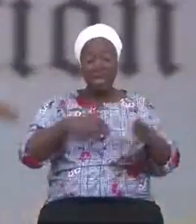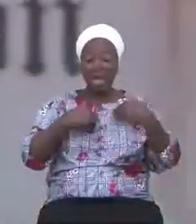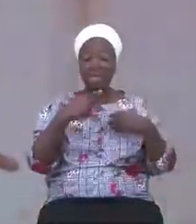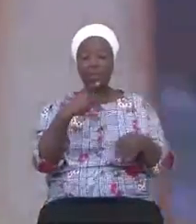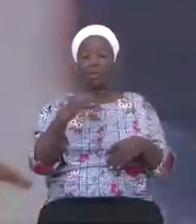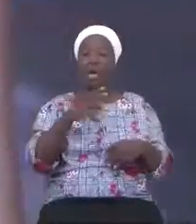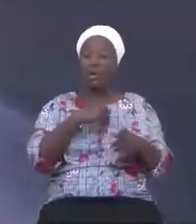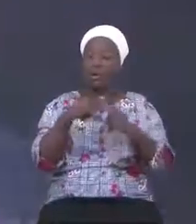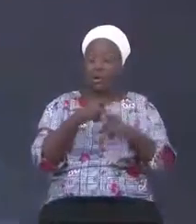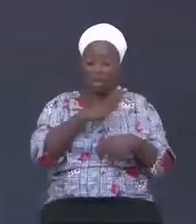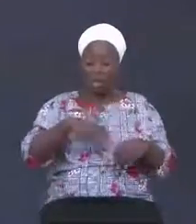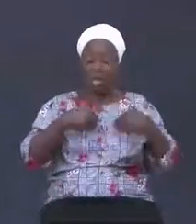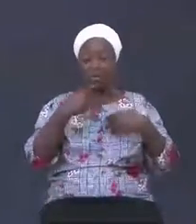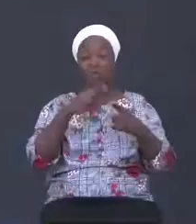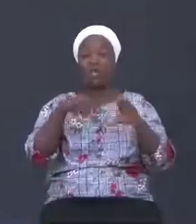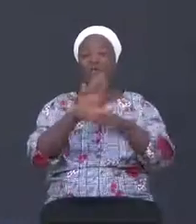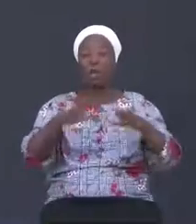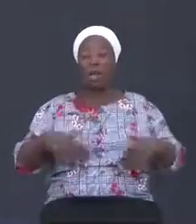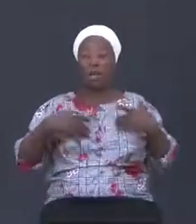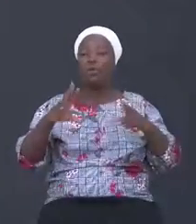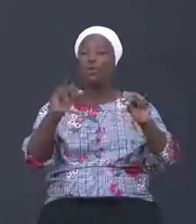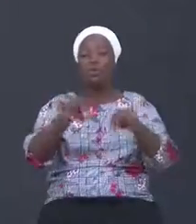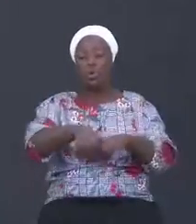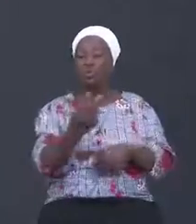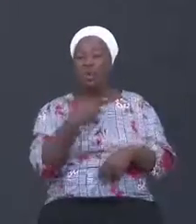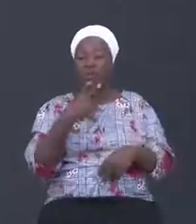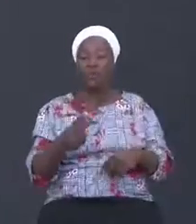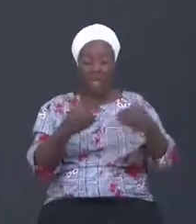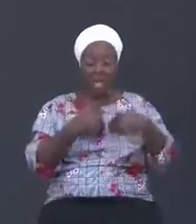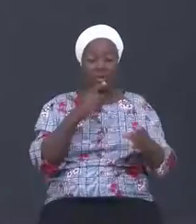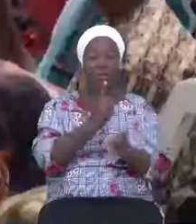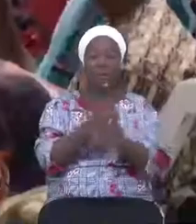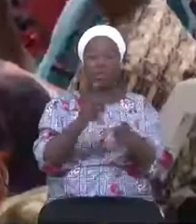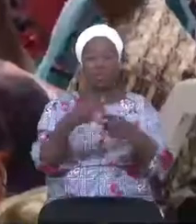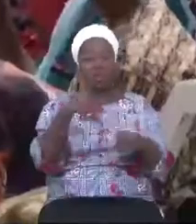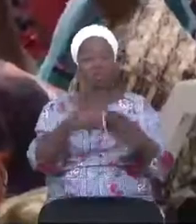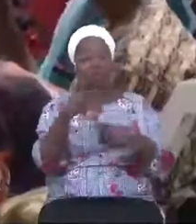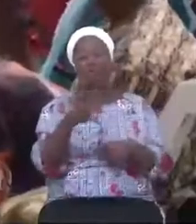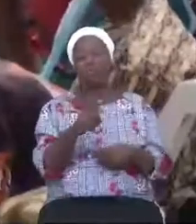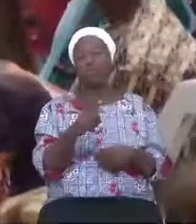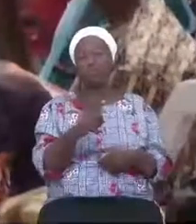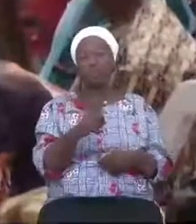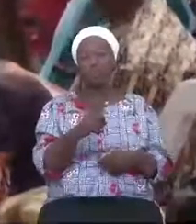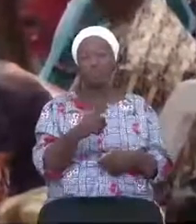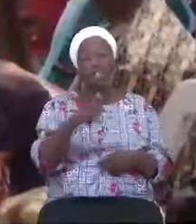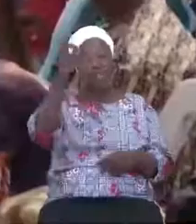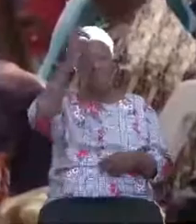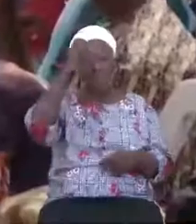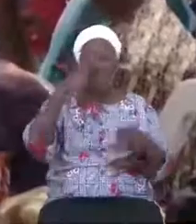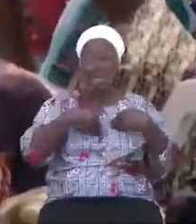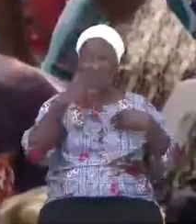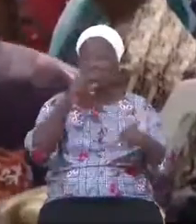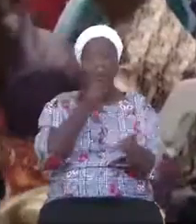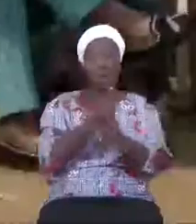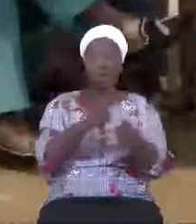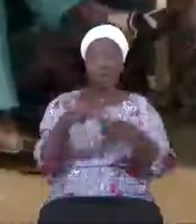parlé dans ta vie, aucune autre voix n'a le droit de parler. Satan n'a aucun droit